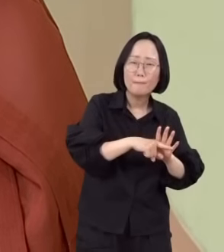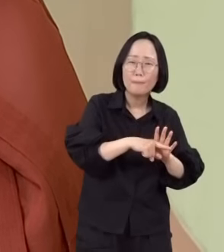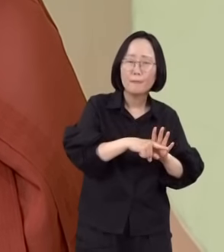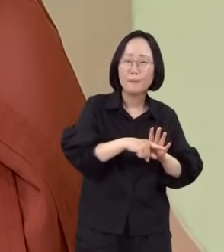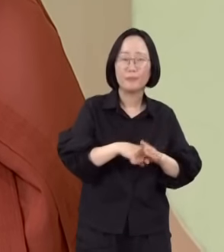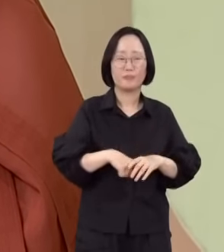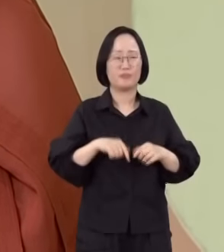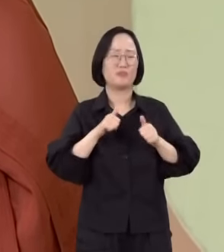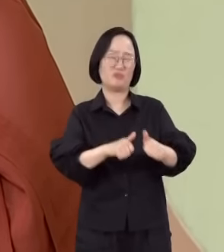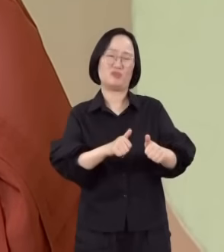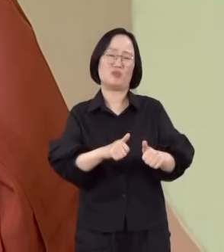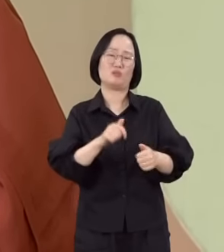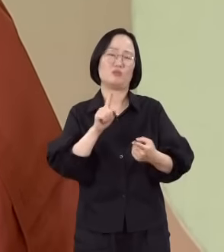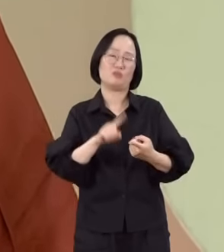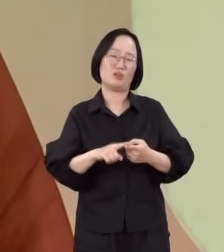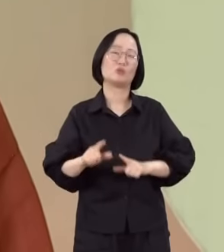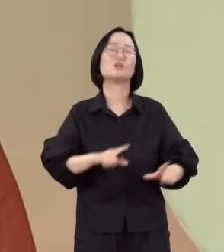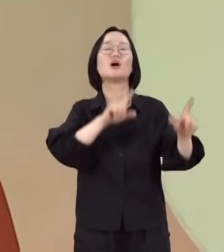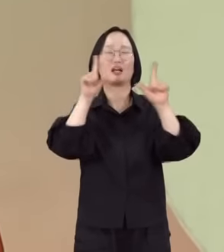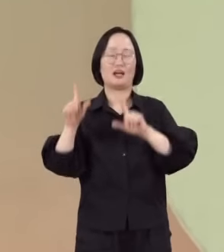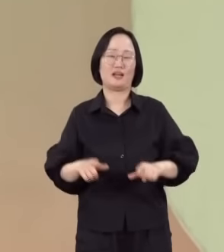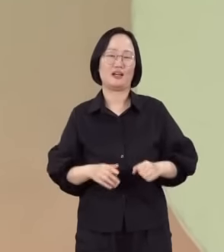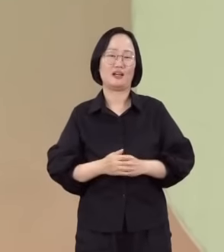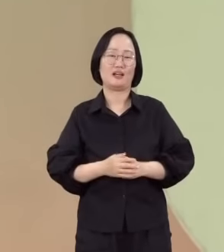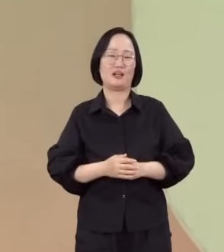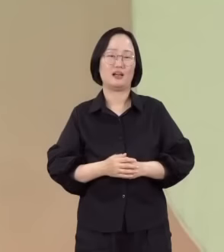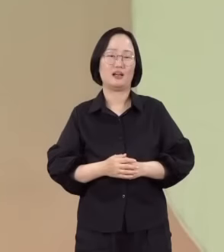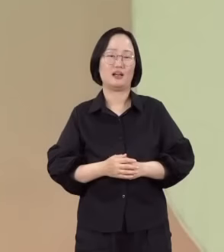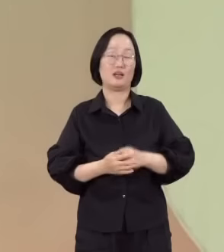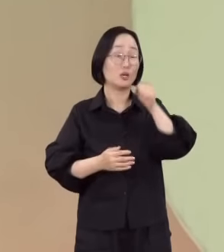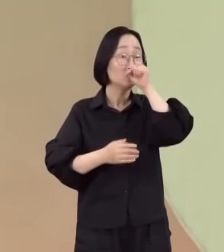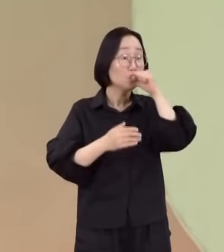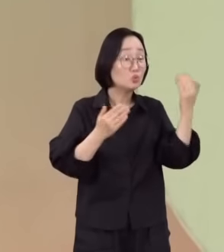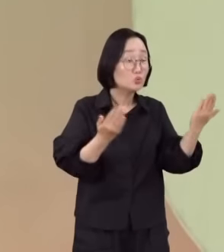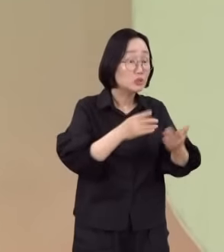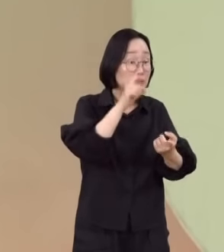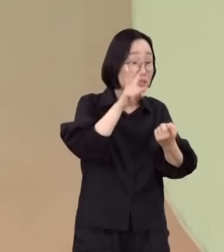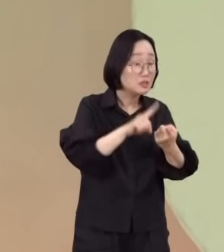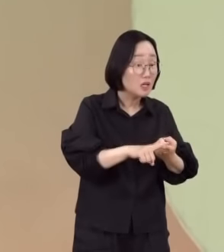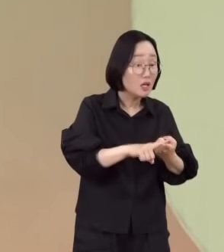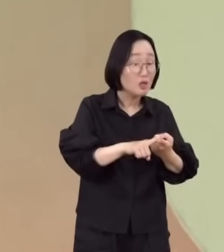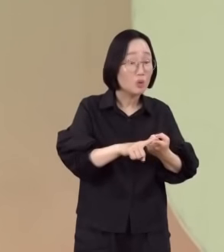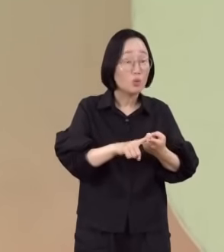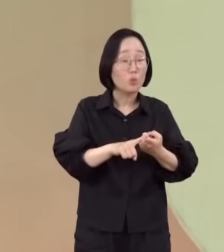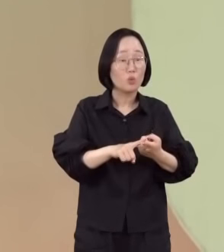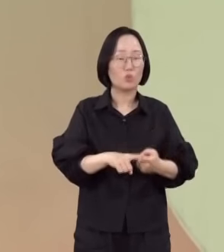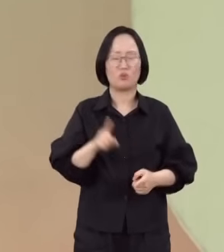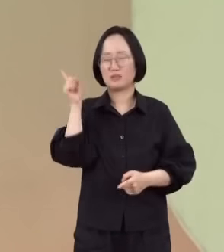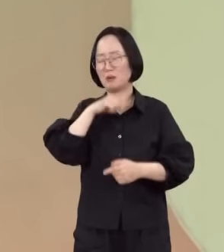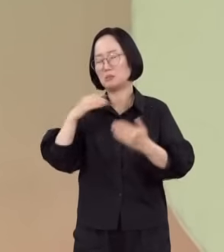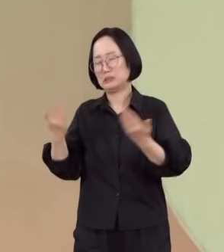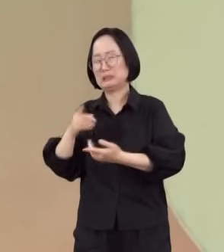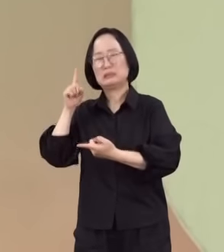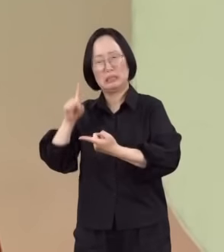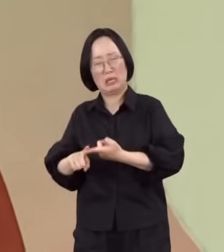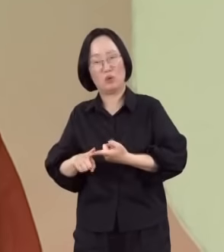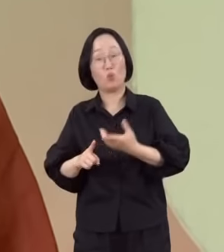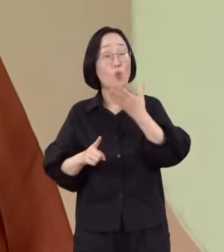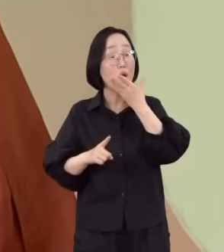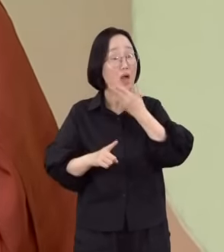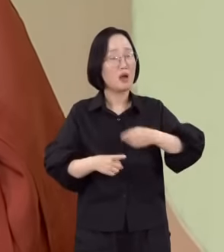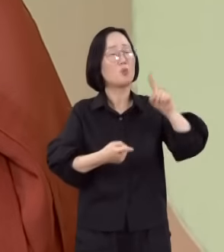일은 좋은 일대로 나쁜 일은 나쁜 일대로 행복은 행복대로